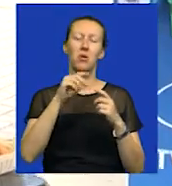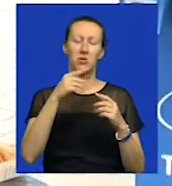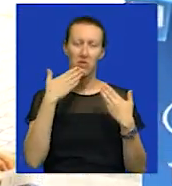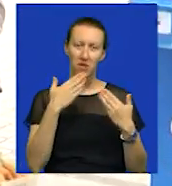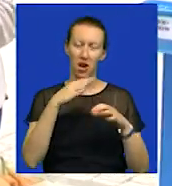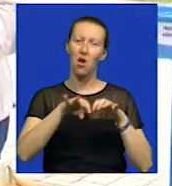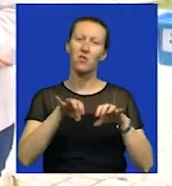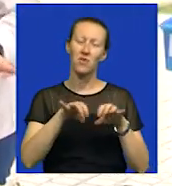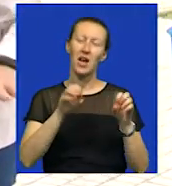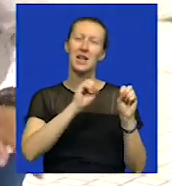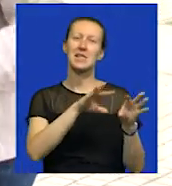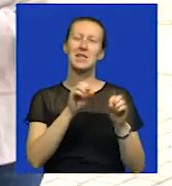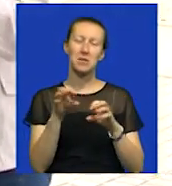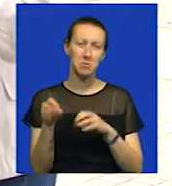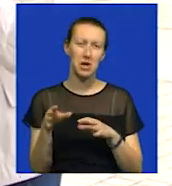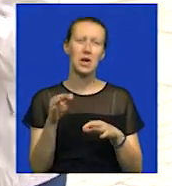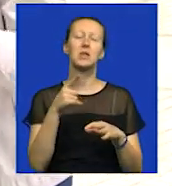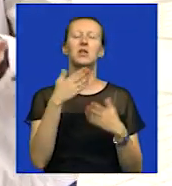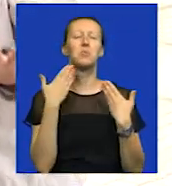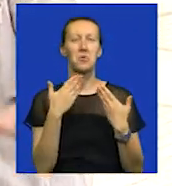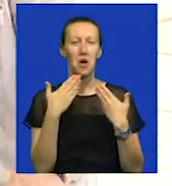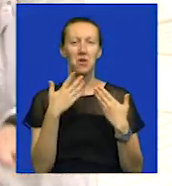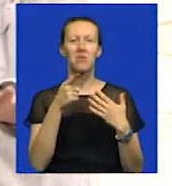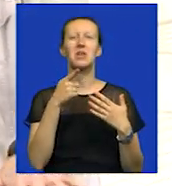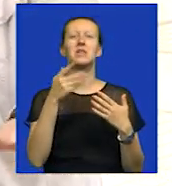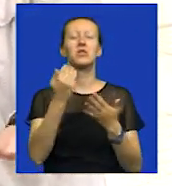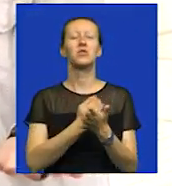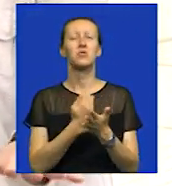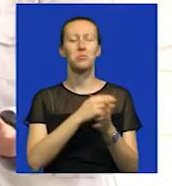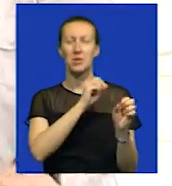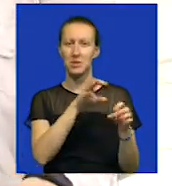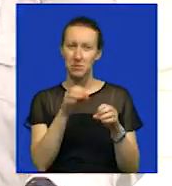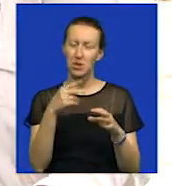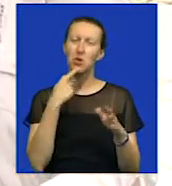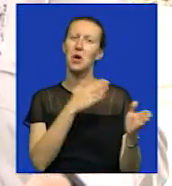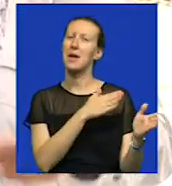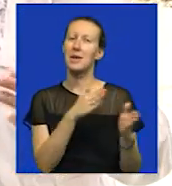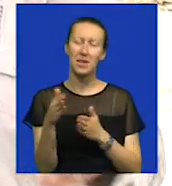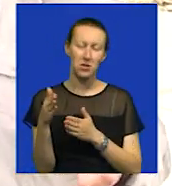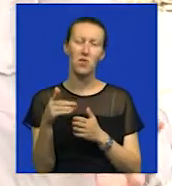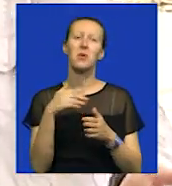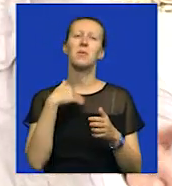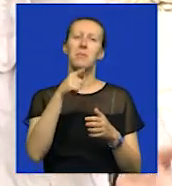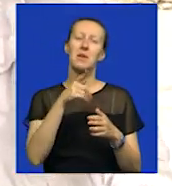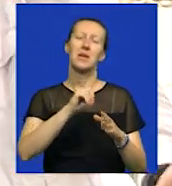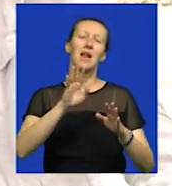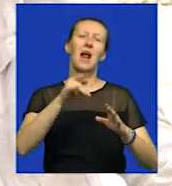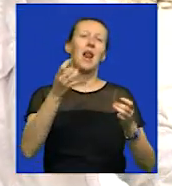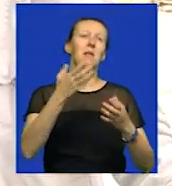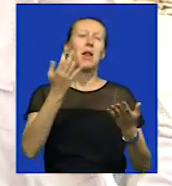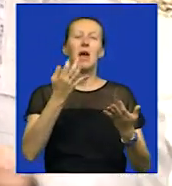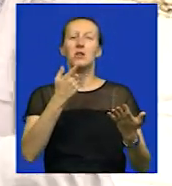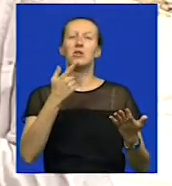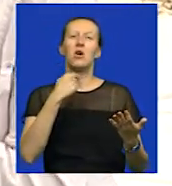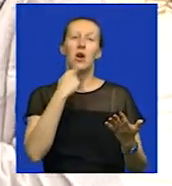pohvalila ste odvajanje otpada, pohvalila ste skupljanje otpada koje je redovito, pa ni Vranić da nimate